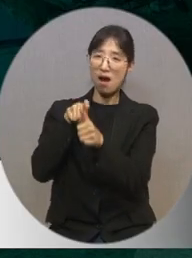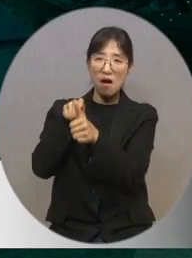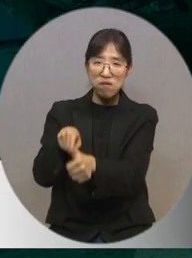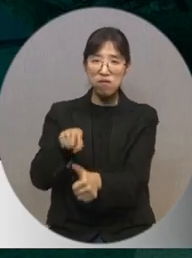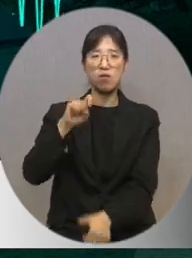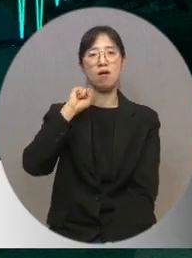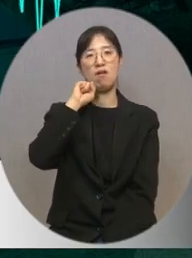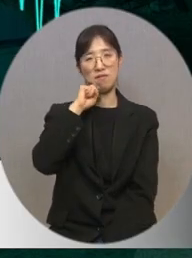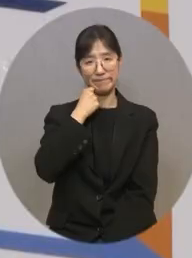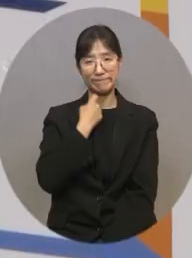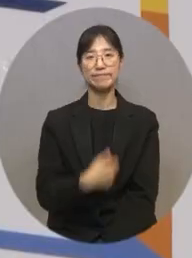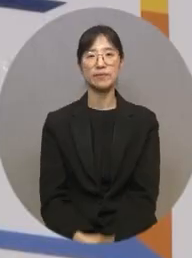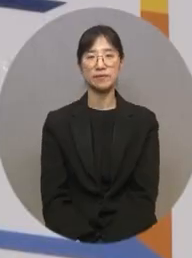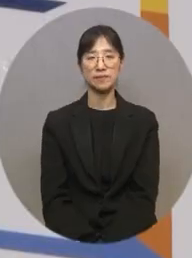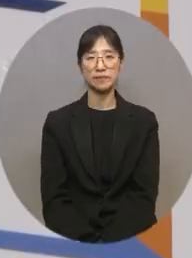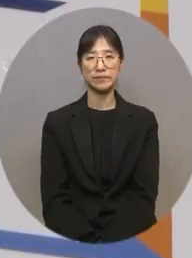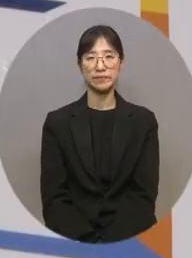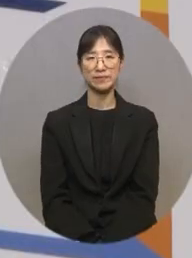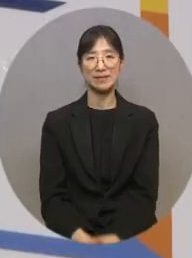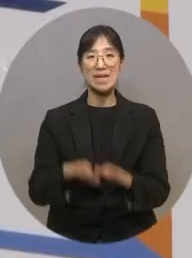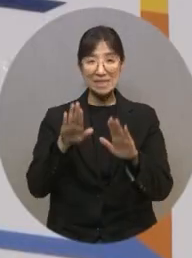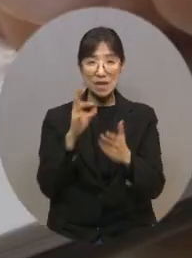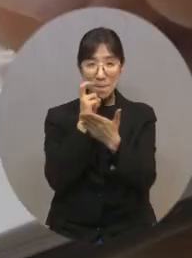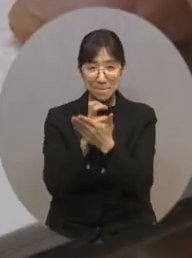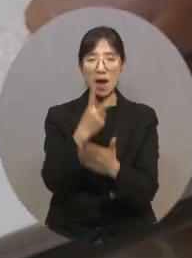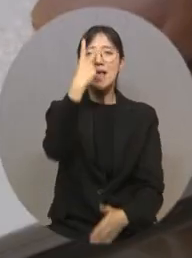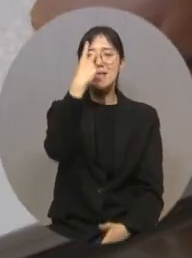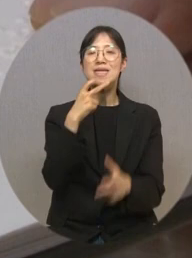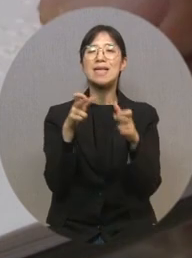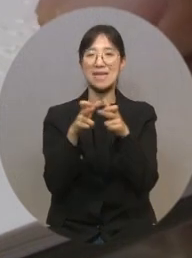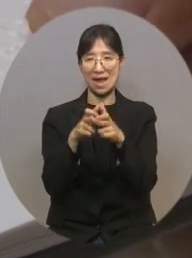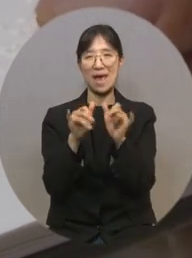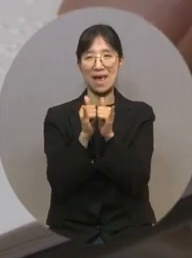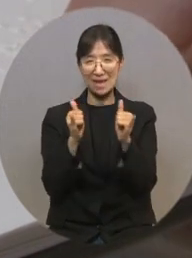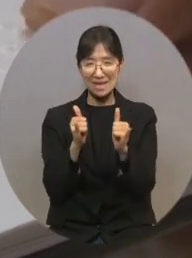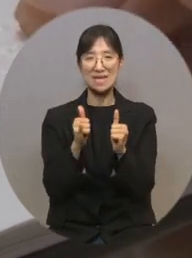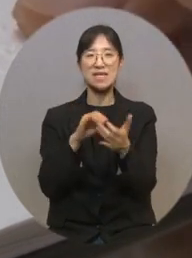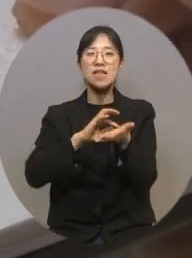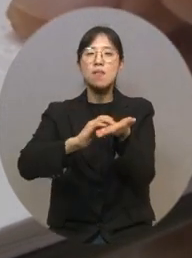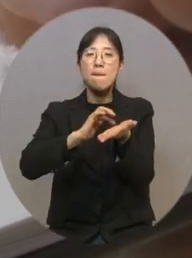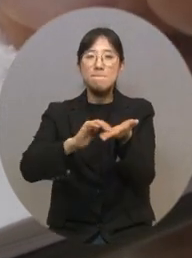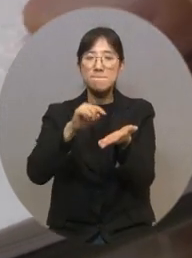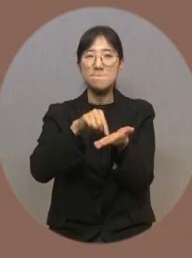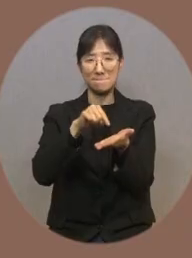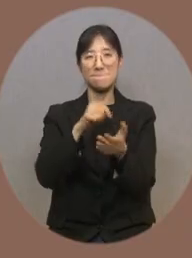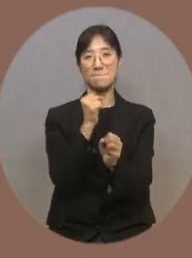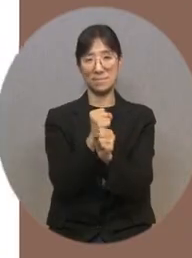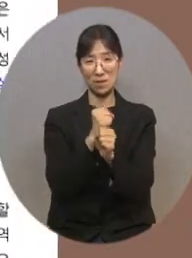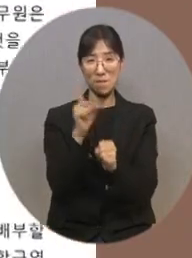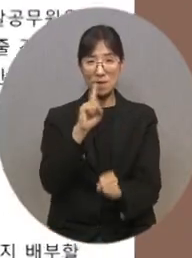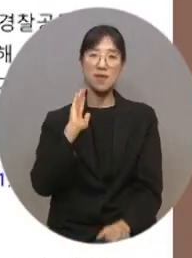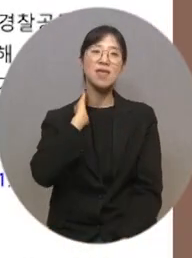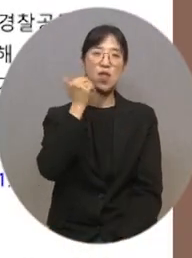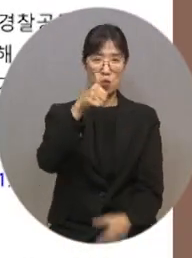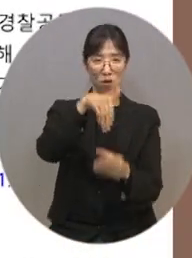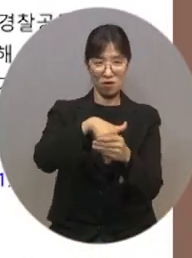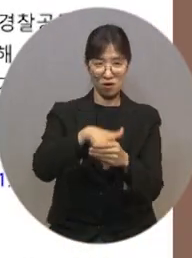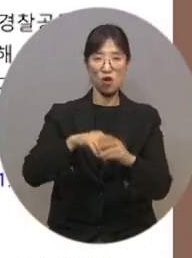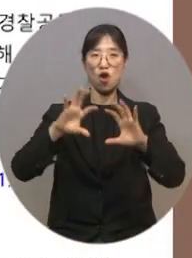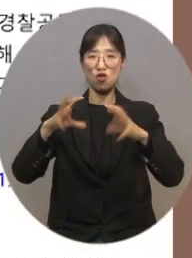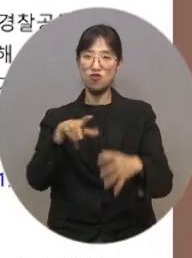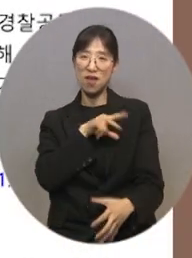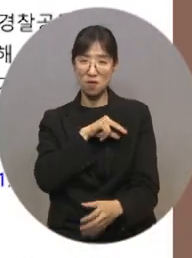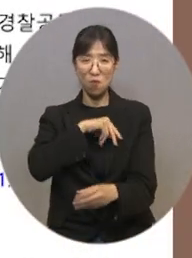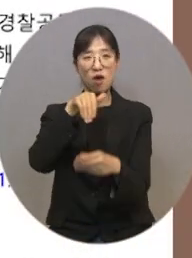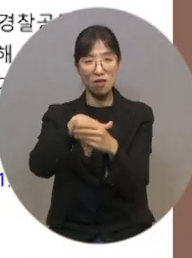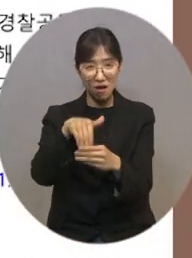없는 상황이고요 현행법상 시각장애인용 점자형 선거 공부 같은 경우 대통령 선거 국회의원